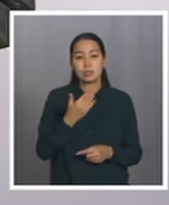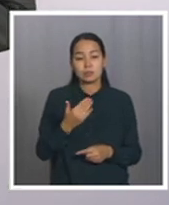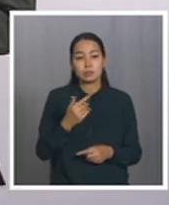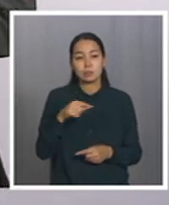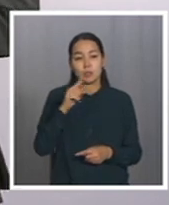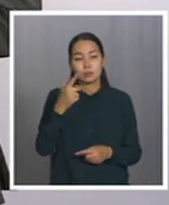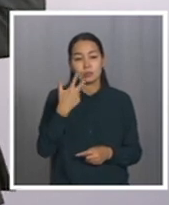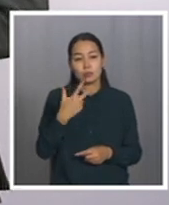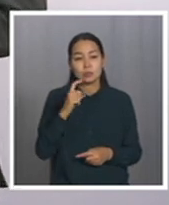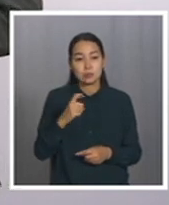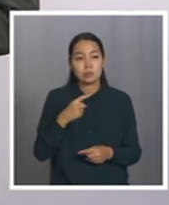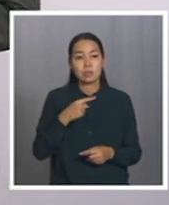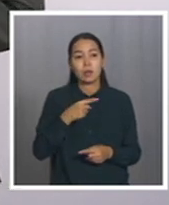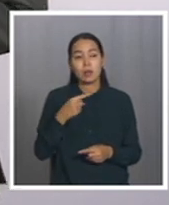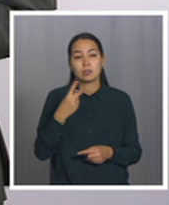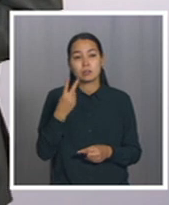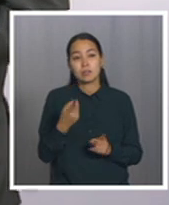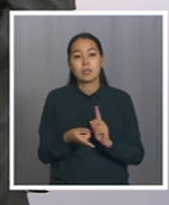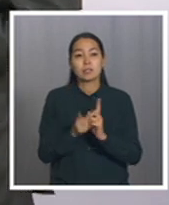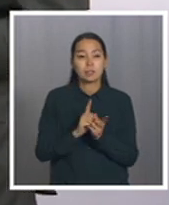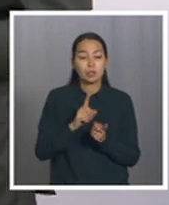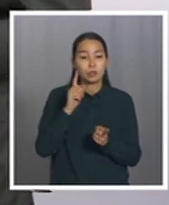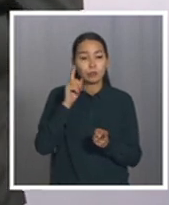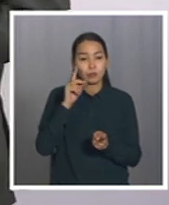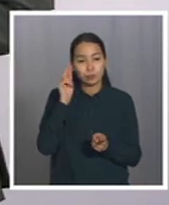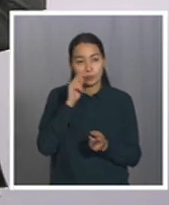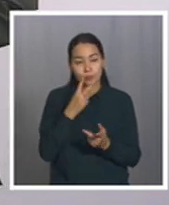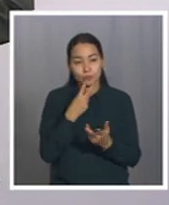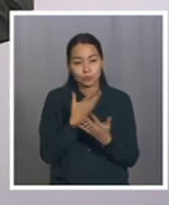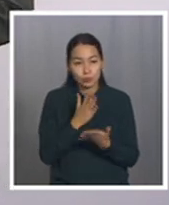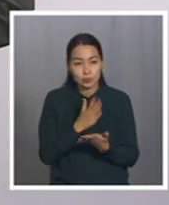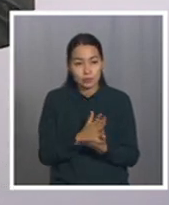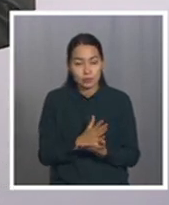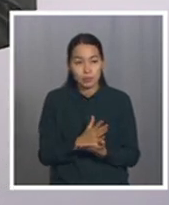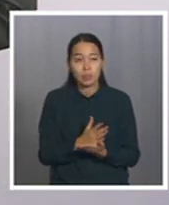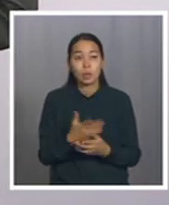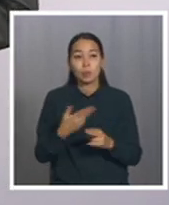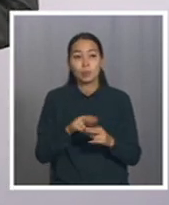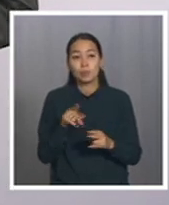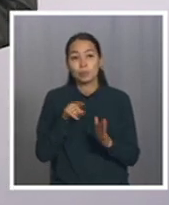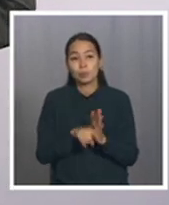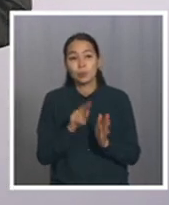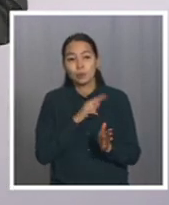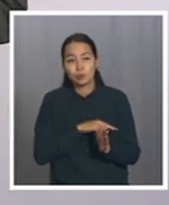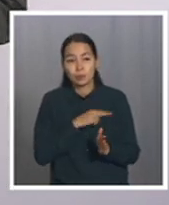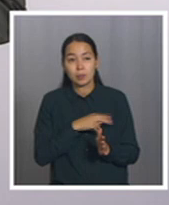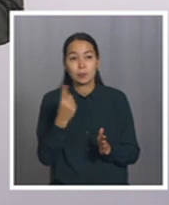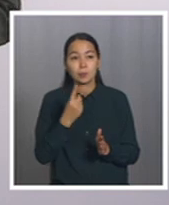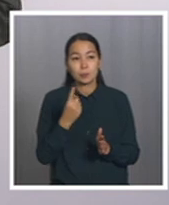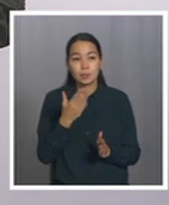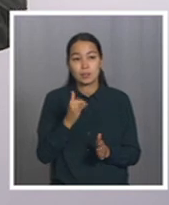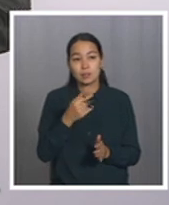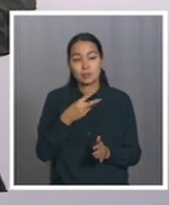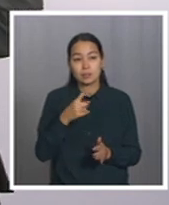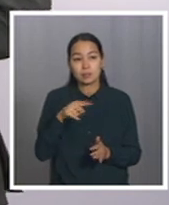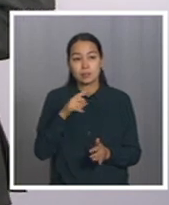2 функциясының кері функциясы болып тұр. Неге? Себебі қараңыздар. Бұл функцияда, яғни бірінші функцияда y тең болады 3x азайтылған